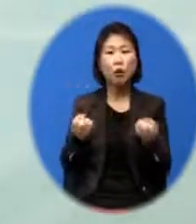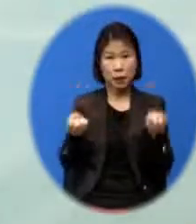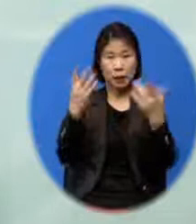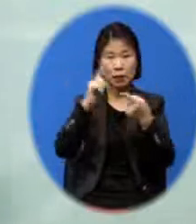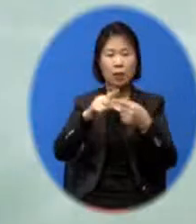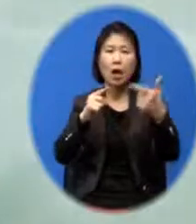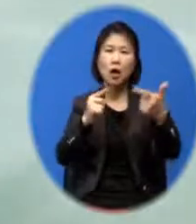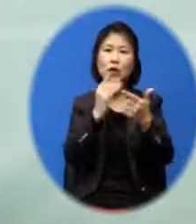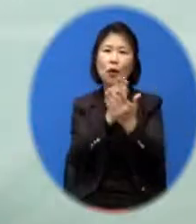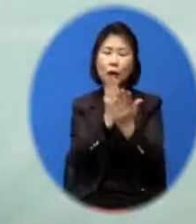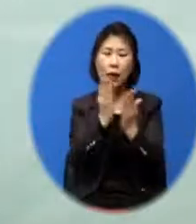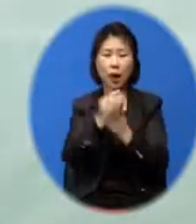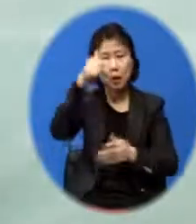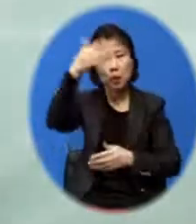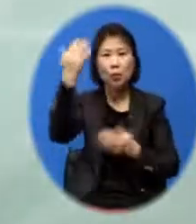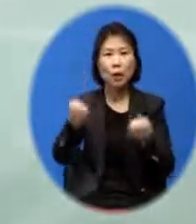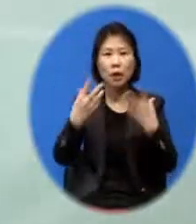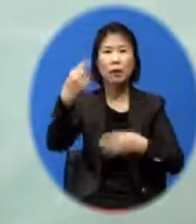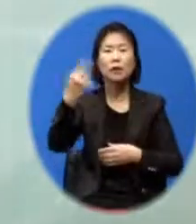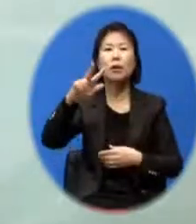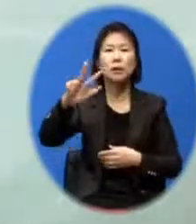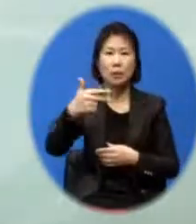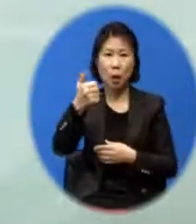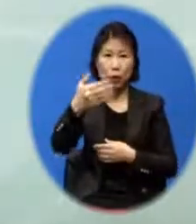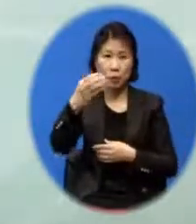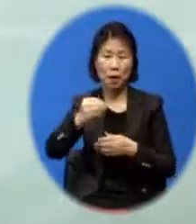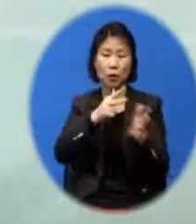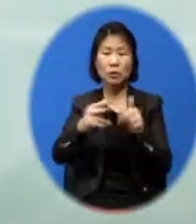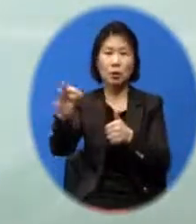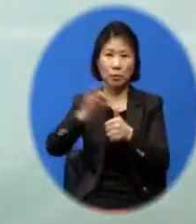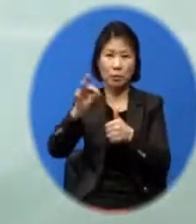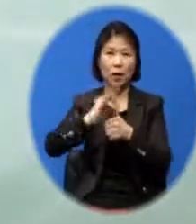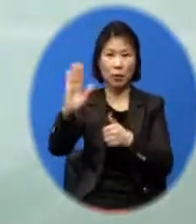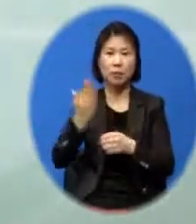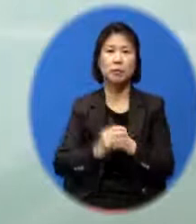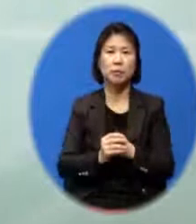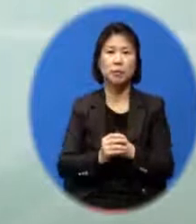모두 6개 민속행사가 선정되어 1,750만 원의 사업비를 지원받게 됐습니다.